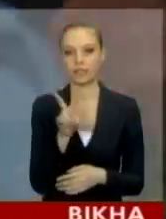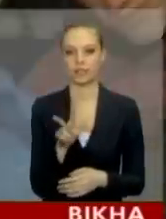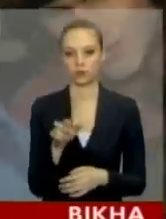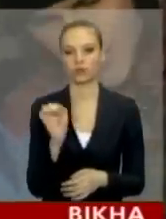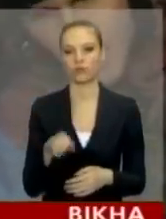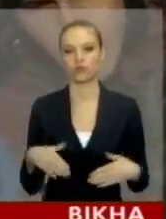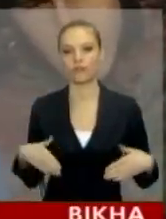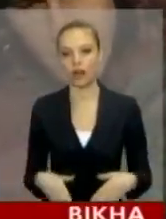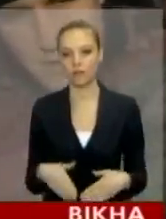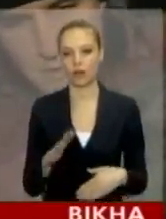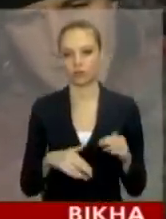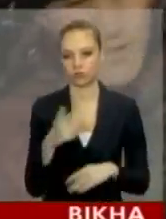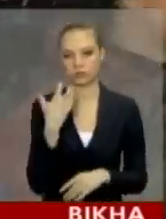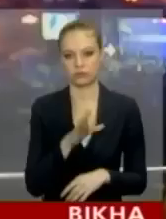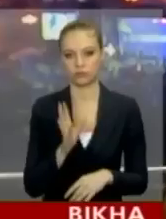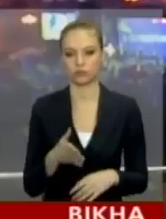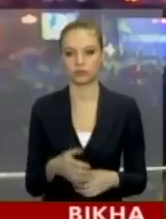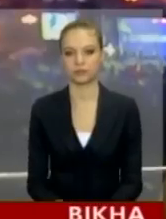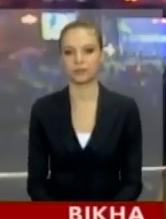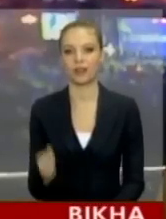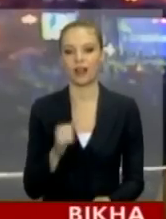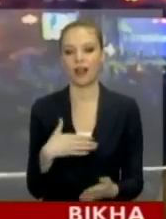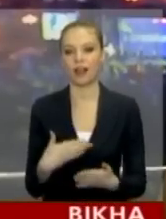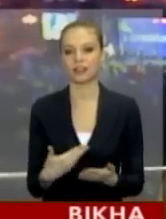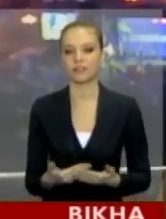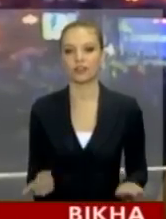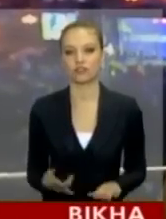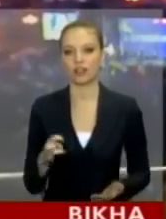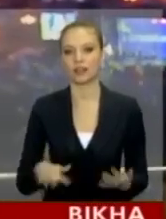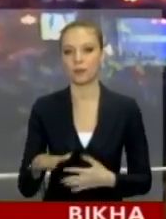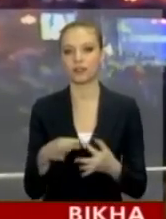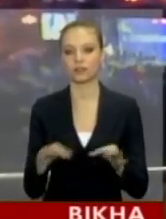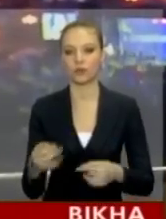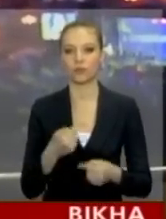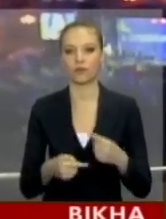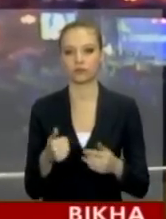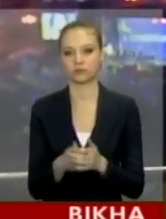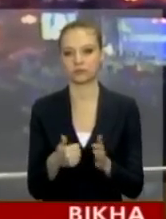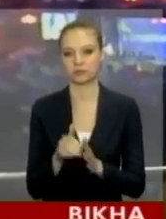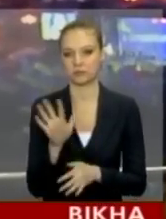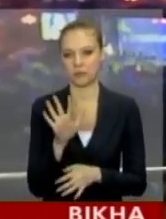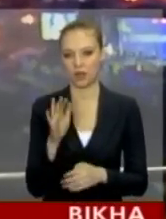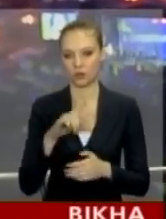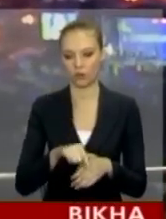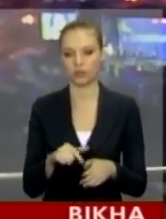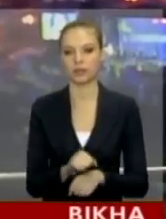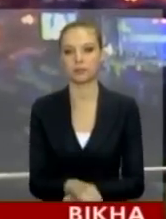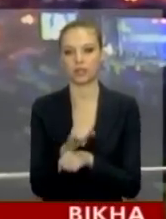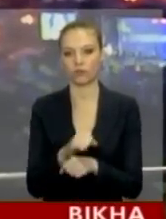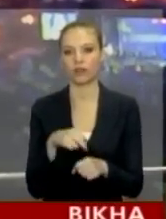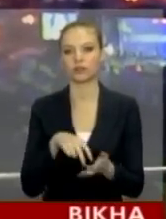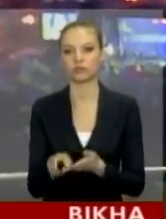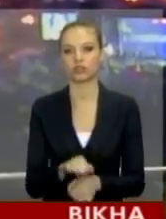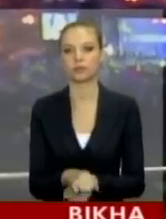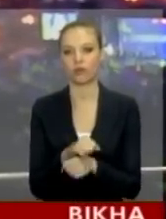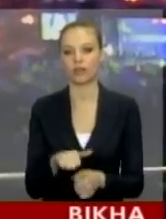Можна в кармани, потім руки, або в кулаки. Активне життя на Майдані Незалежності повернулося ближче до 5-ї години. Тоді мітингувальники пішли